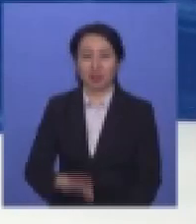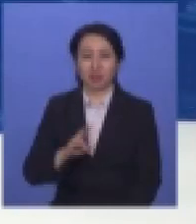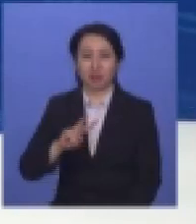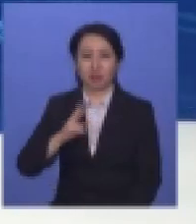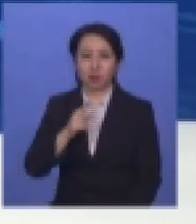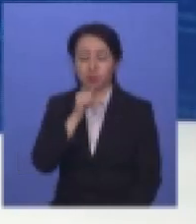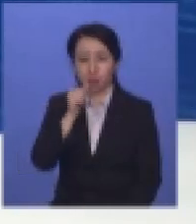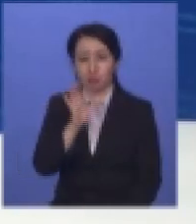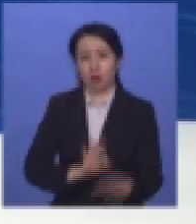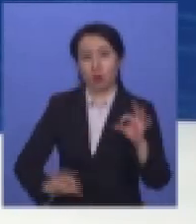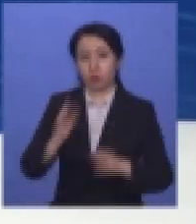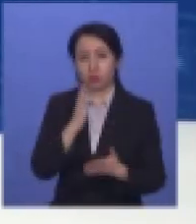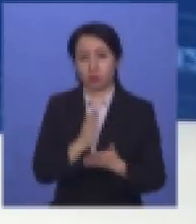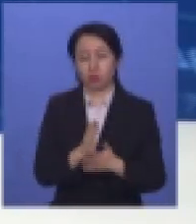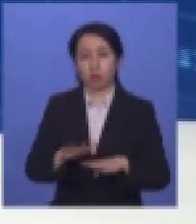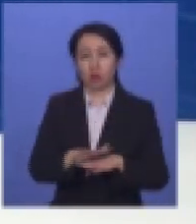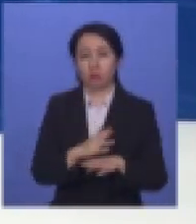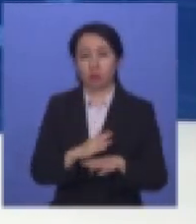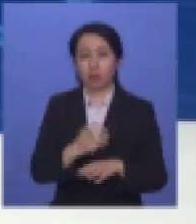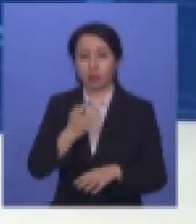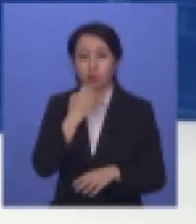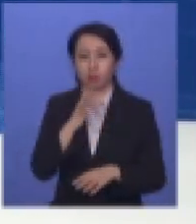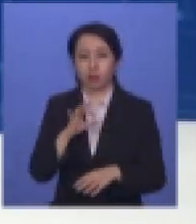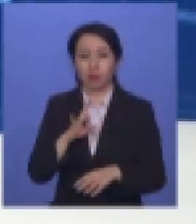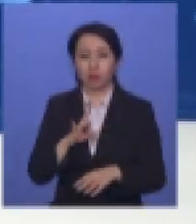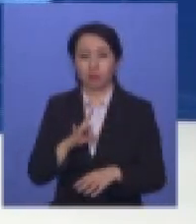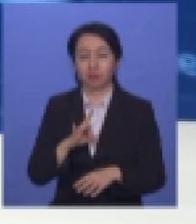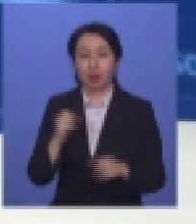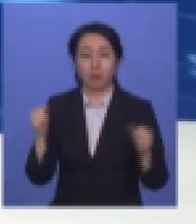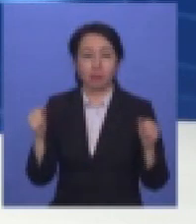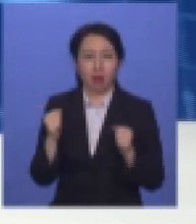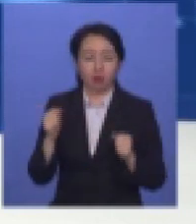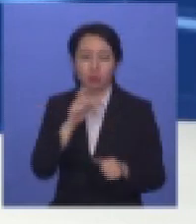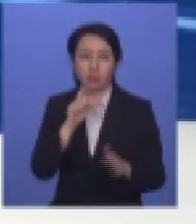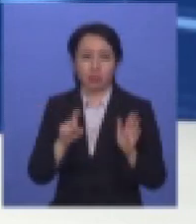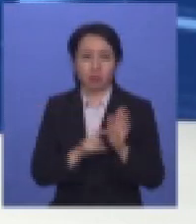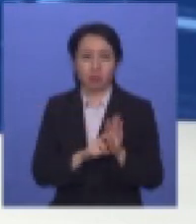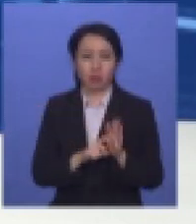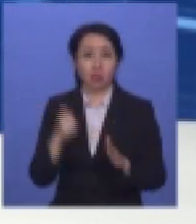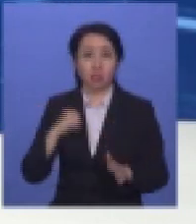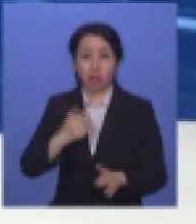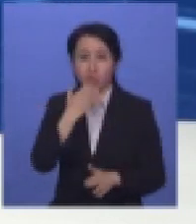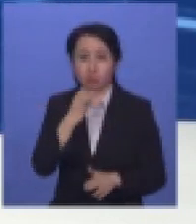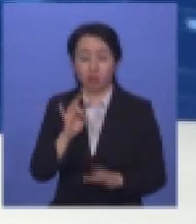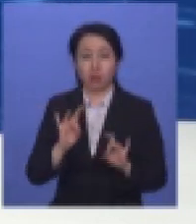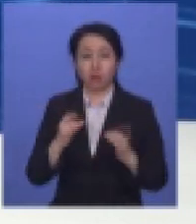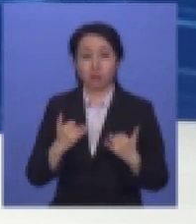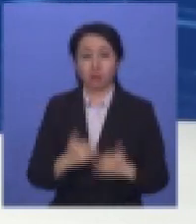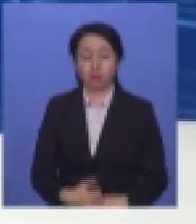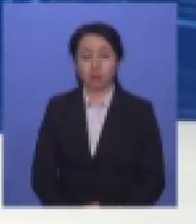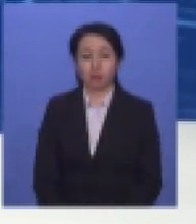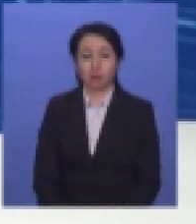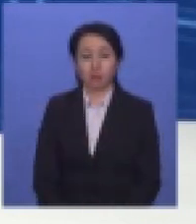Октябрь – второй месяц осени. Существует народная примета – теплый октябрь к морозной зиме. Стоит ли ждать тепла в октябре, рассказали